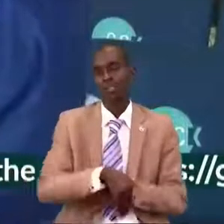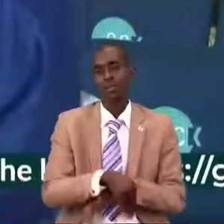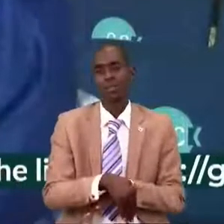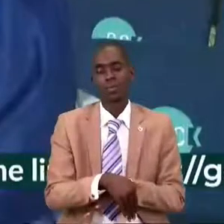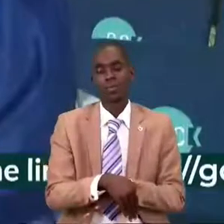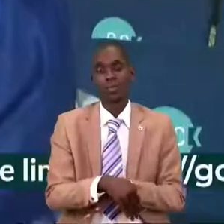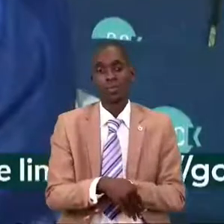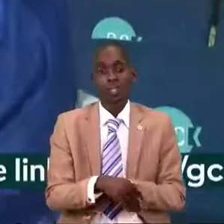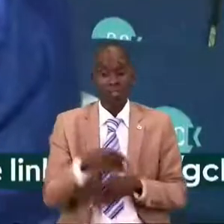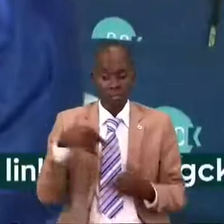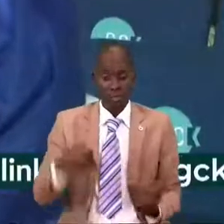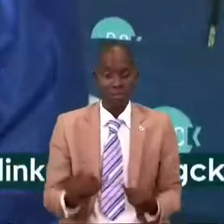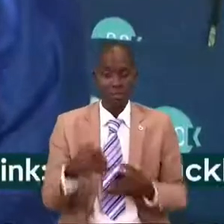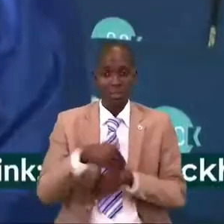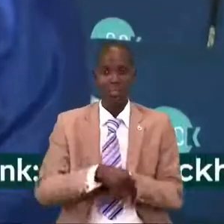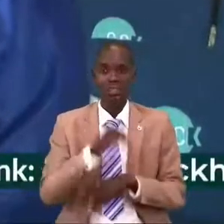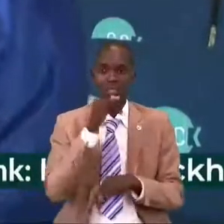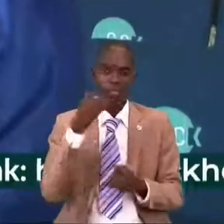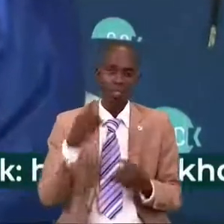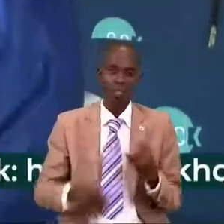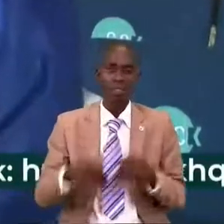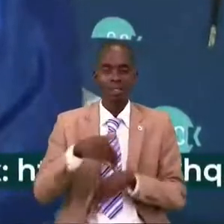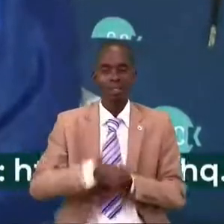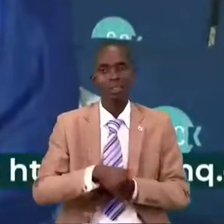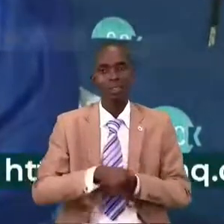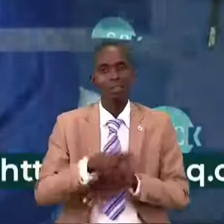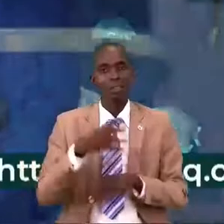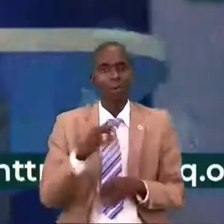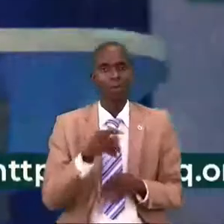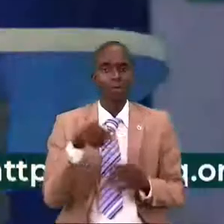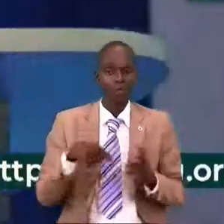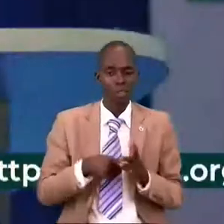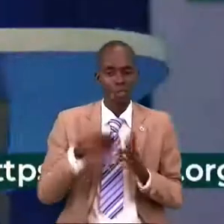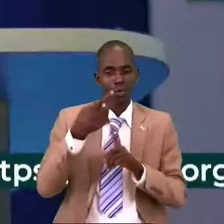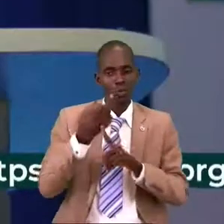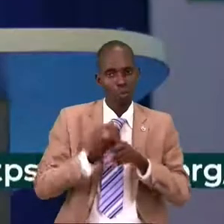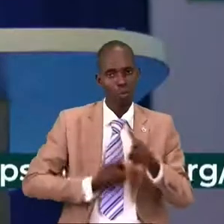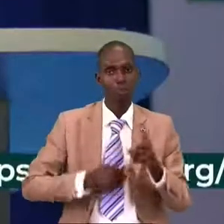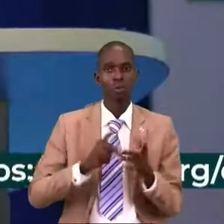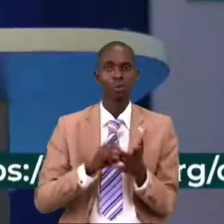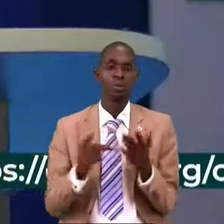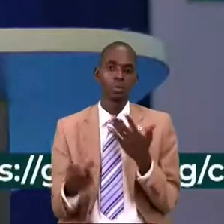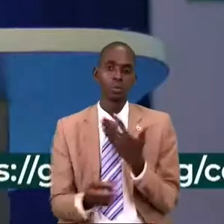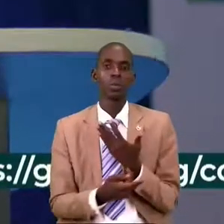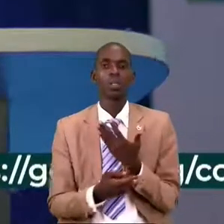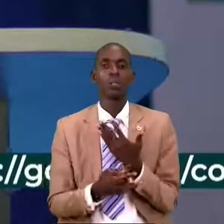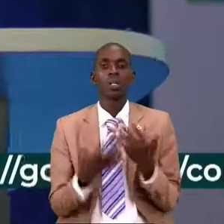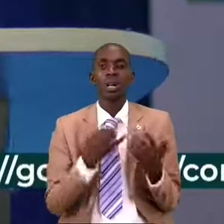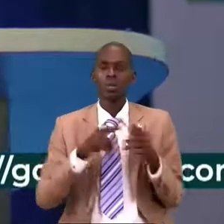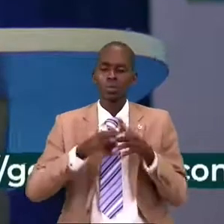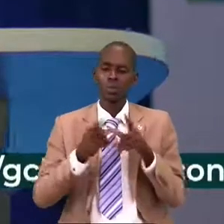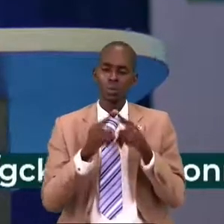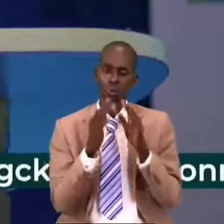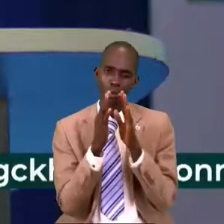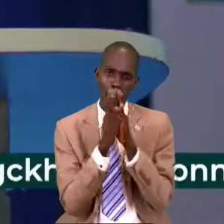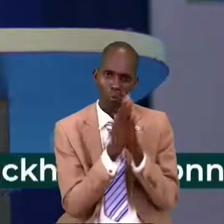prie et dis au Seigneur, je suis prêt pour expérimenter ta miséricorde de